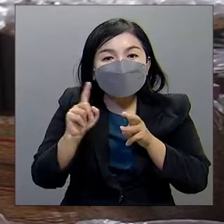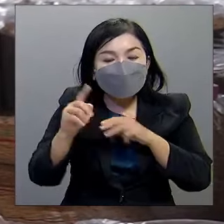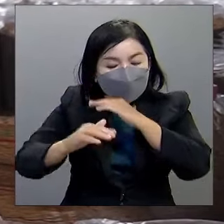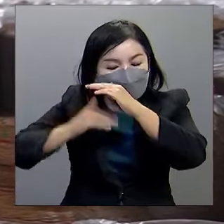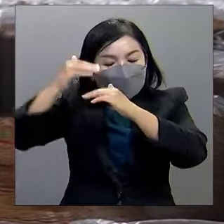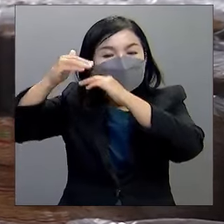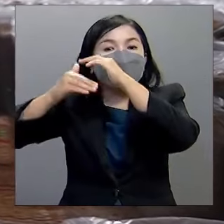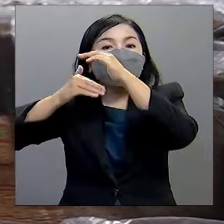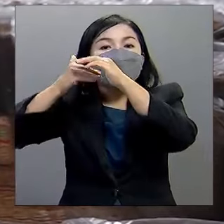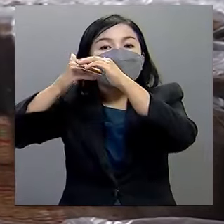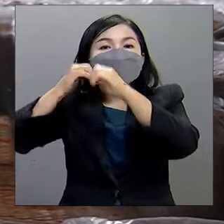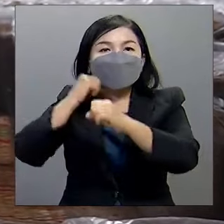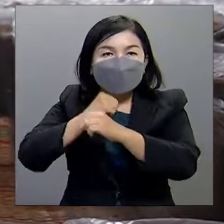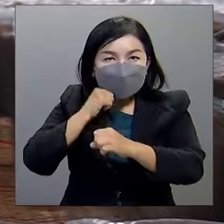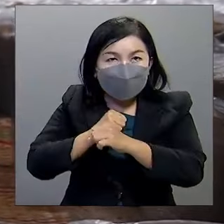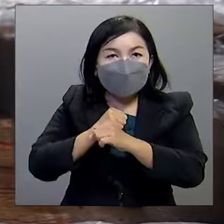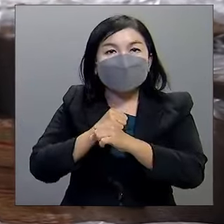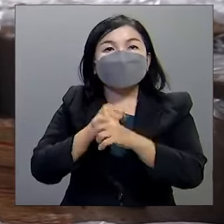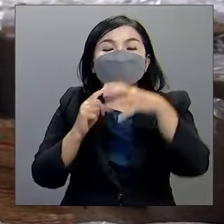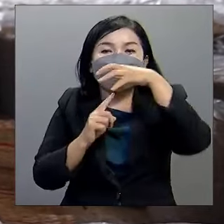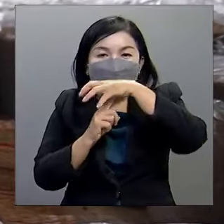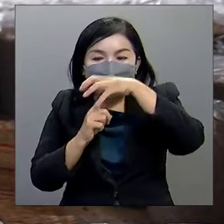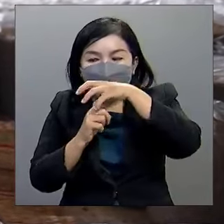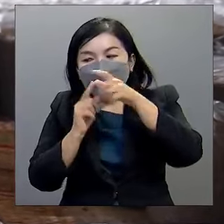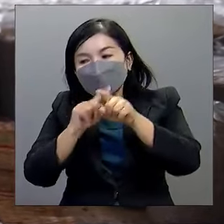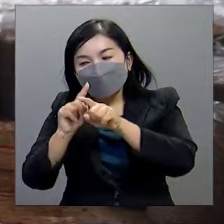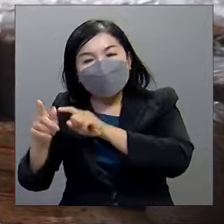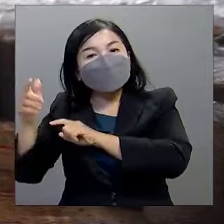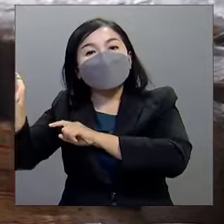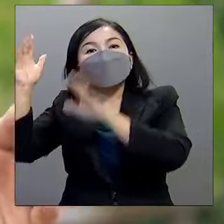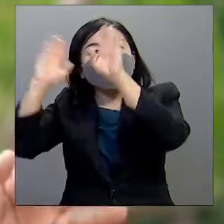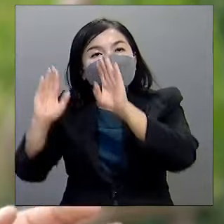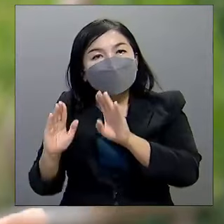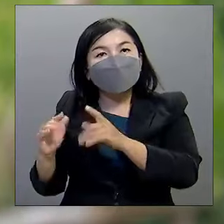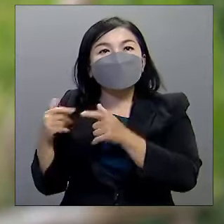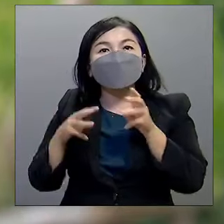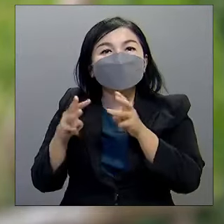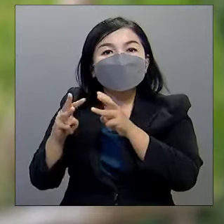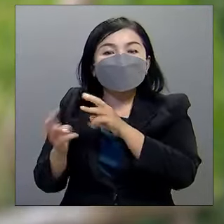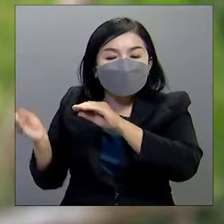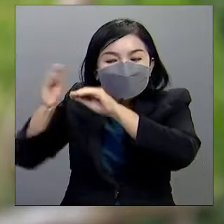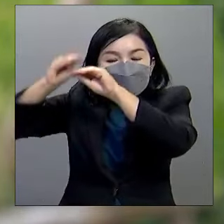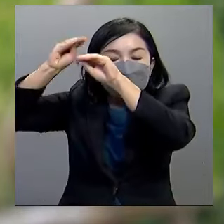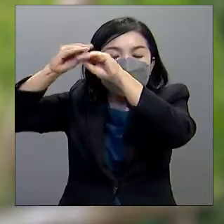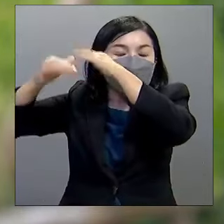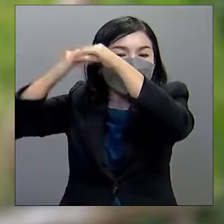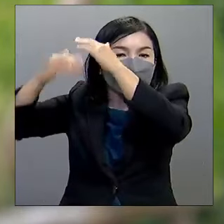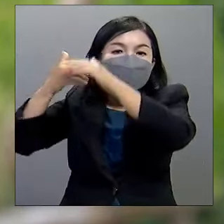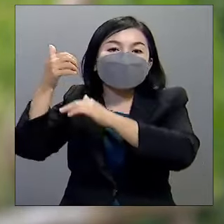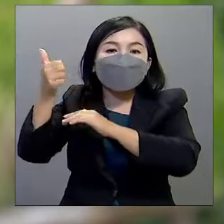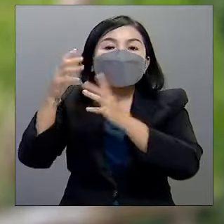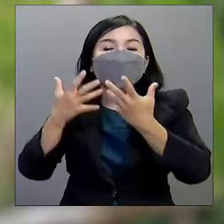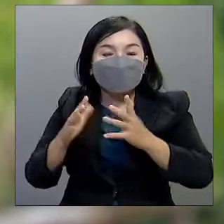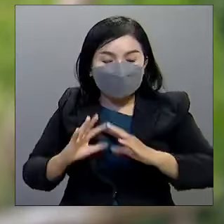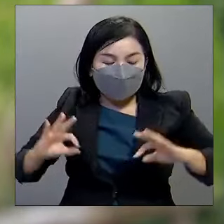ฒนานะครับผลิตเป็นฟาร์มเห็ดขนาดใหญ่หรือว่ามีนวัตกรรมในเรื่องของการแปรรูปเพิ่มเติมเข้าไปและที่สำคัญคือก็อยาก